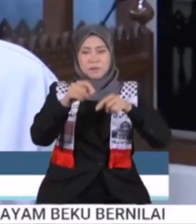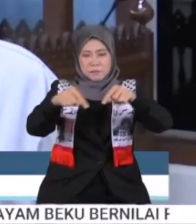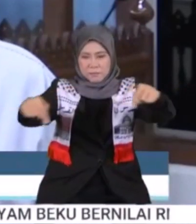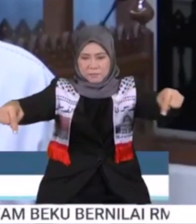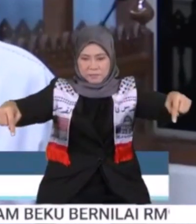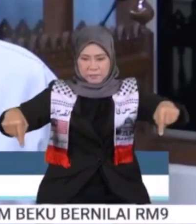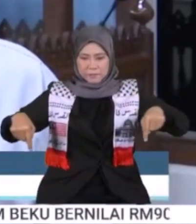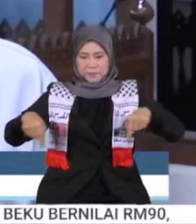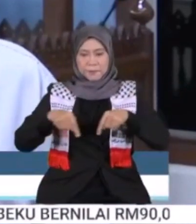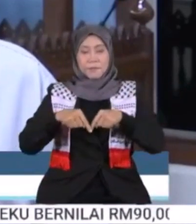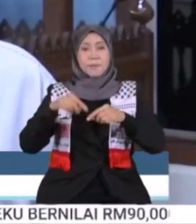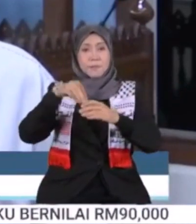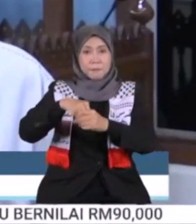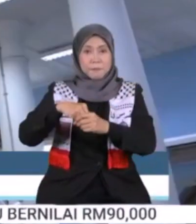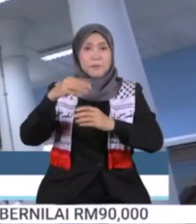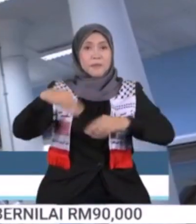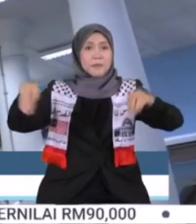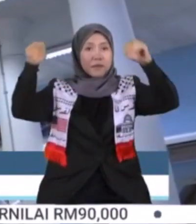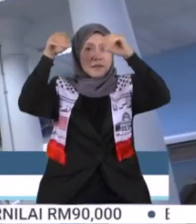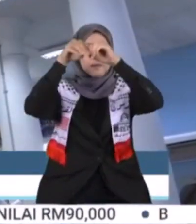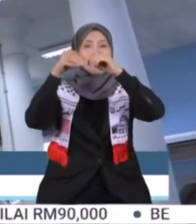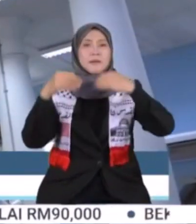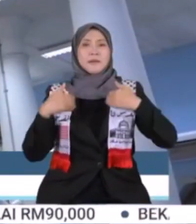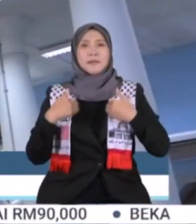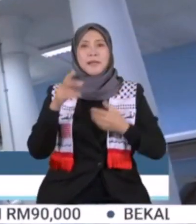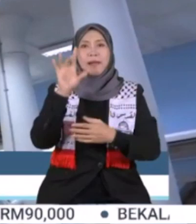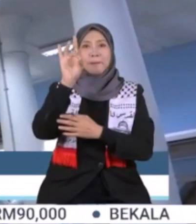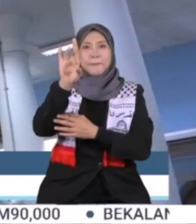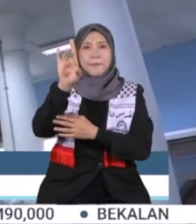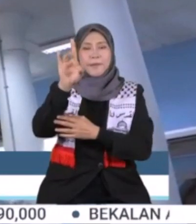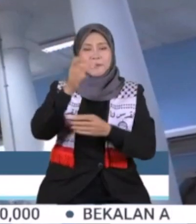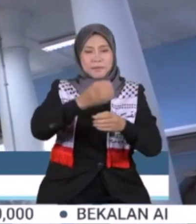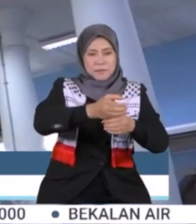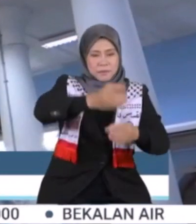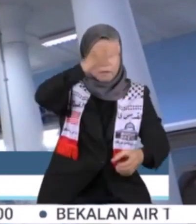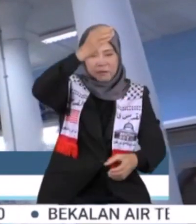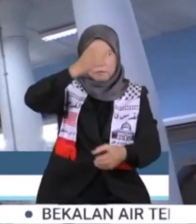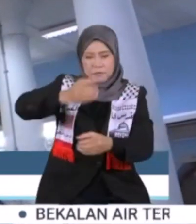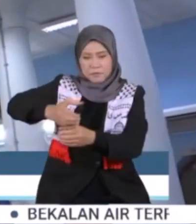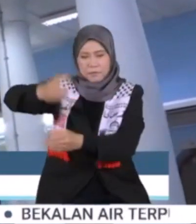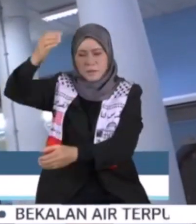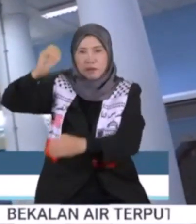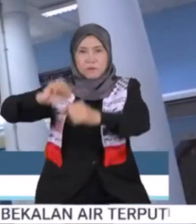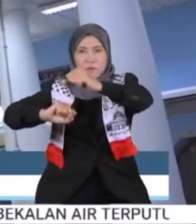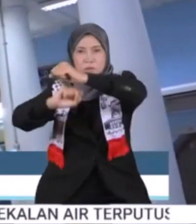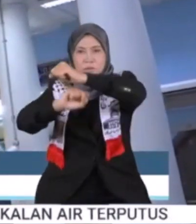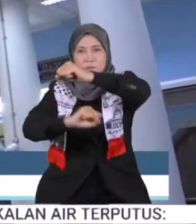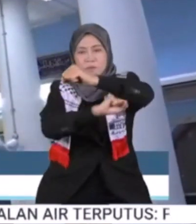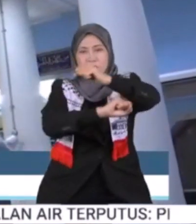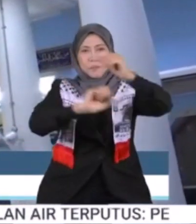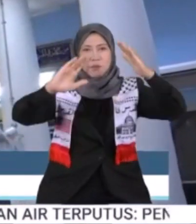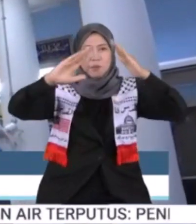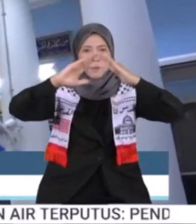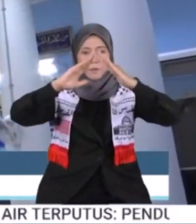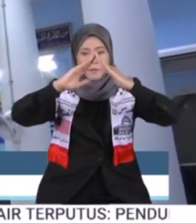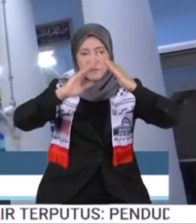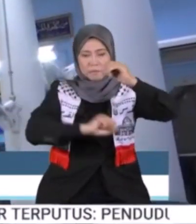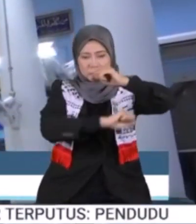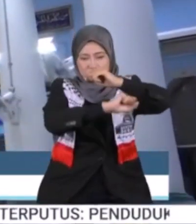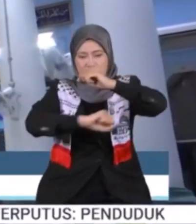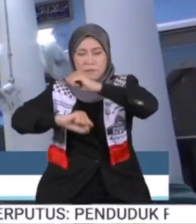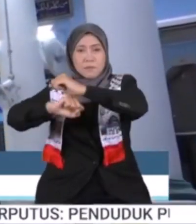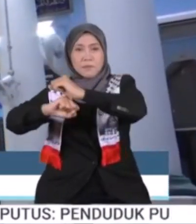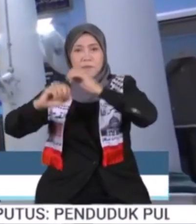di dalam bangunan masjid ini terdapat 8 tiang yang menyokong atap bumbung yang disebut